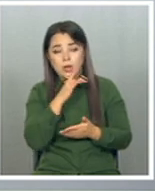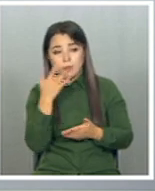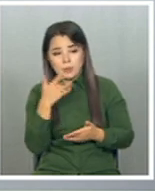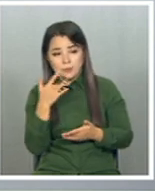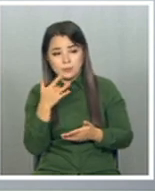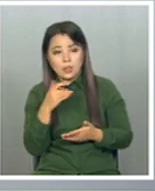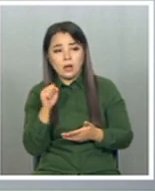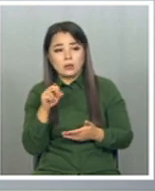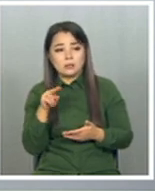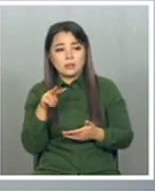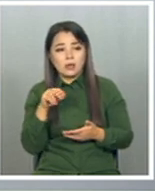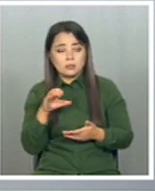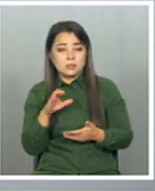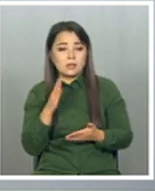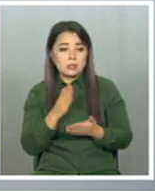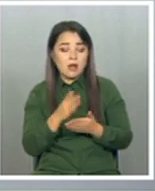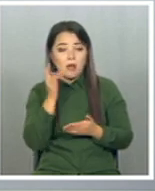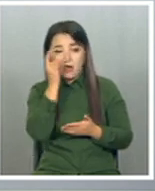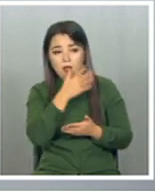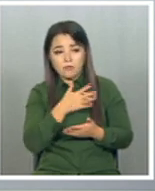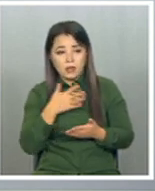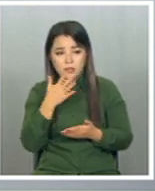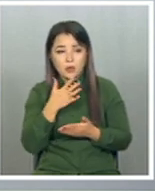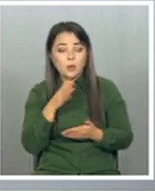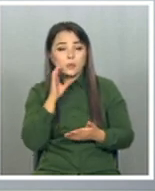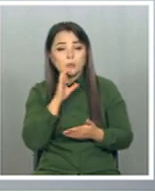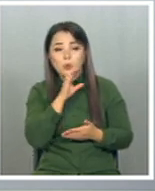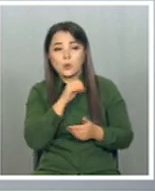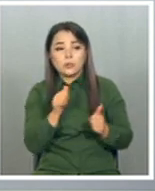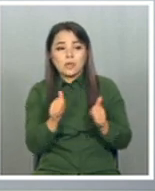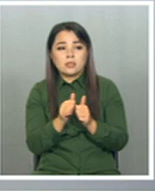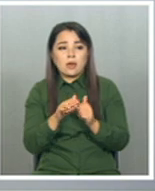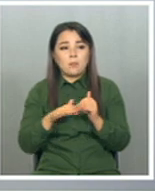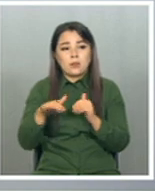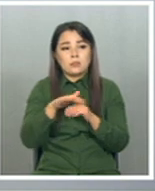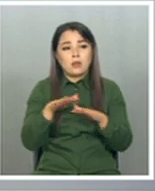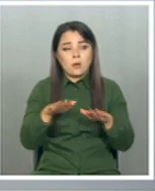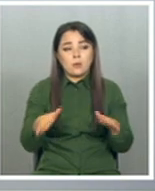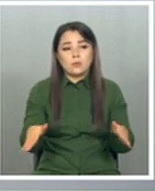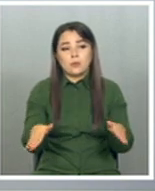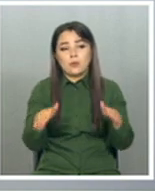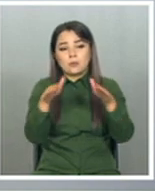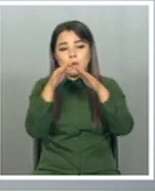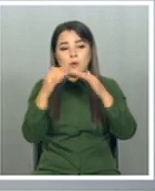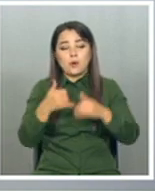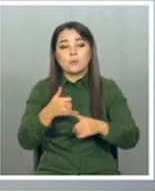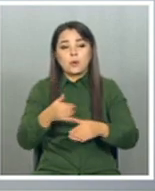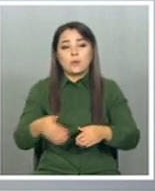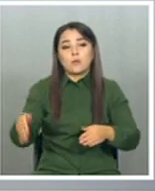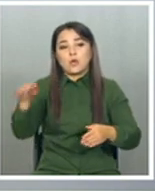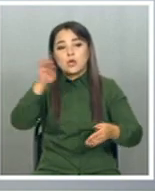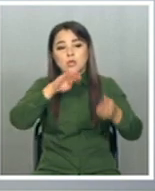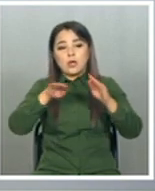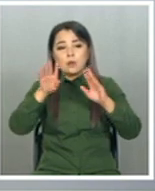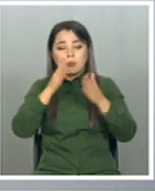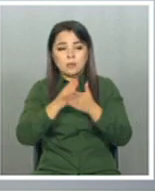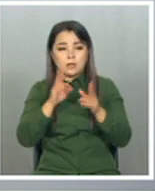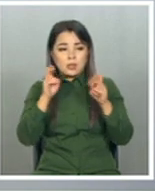Атлас тауы, балар, бұл Африканың солтүстік батыс бөлігінде орналасқан биік таулы өлке.